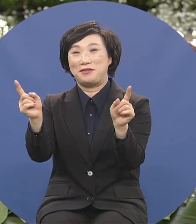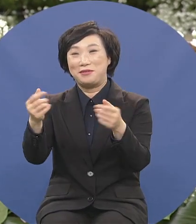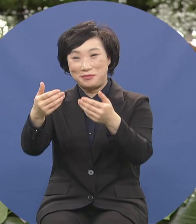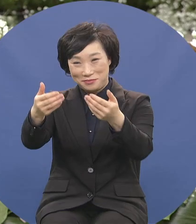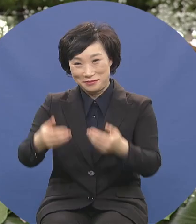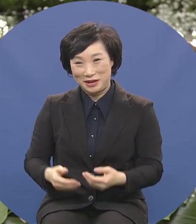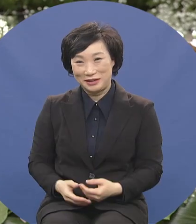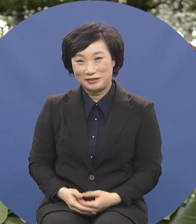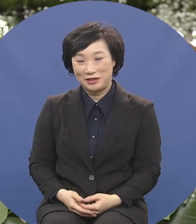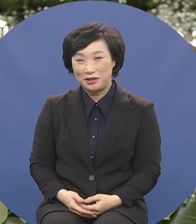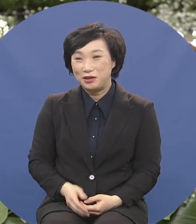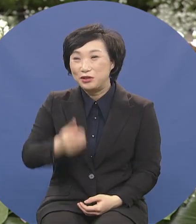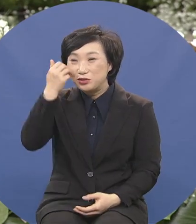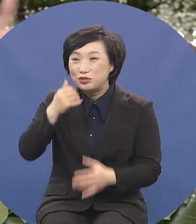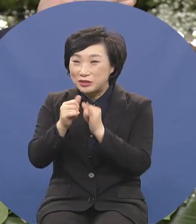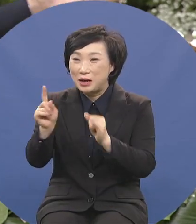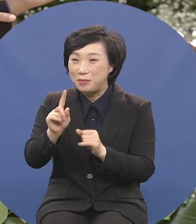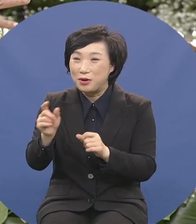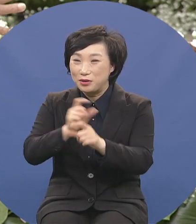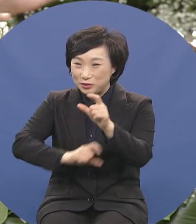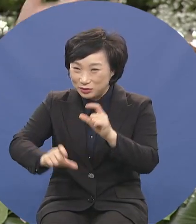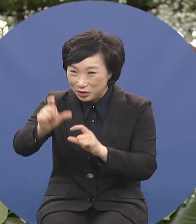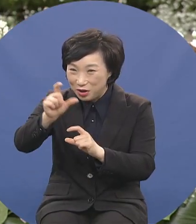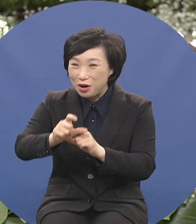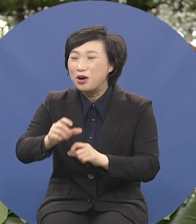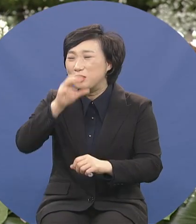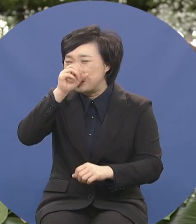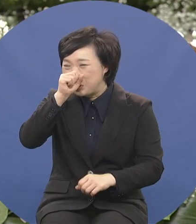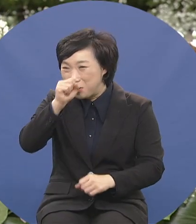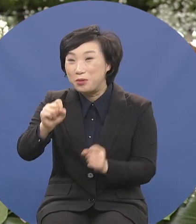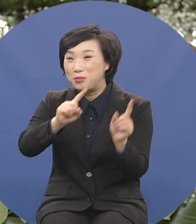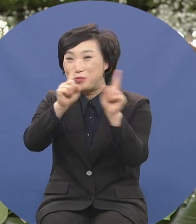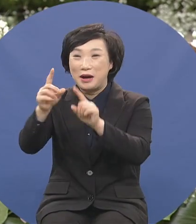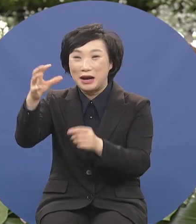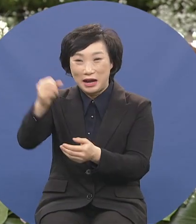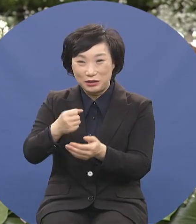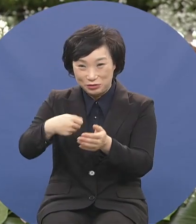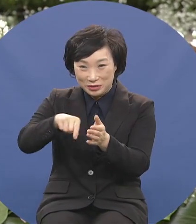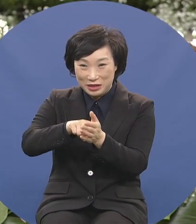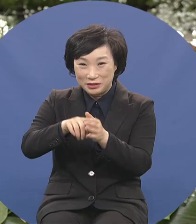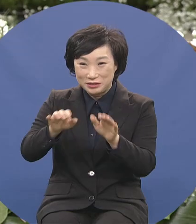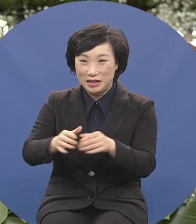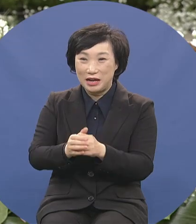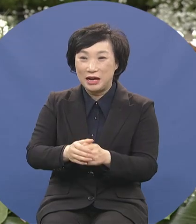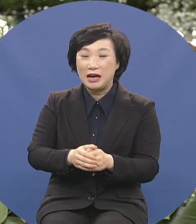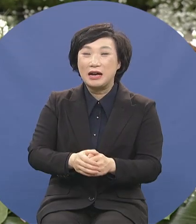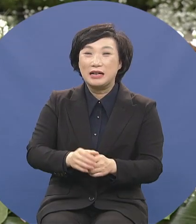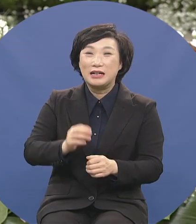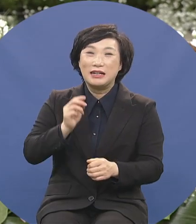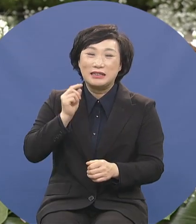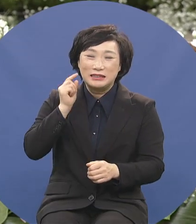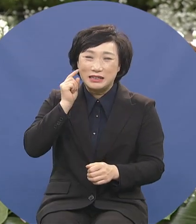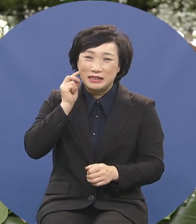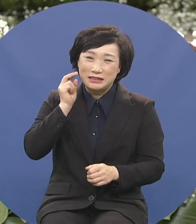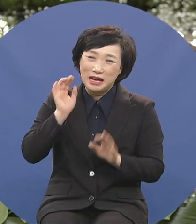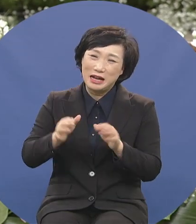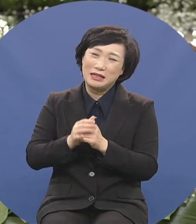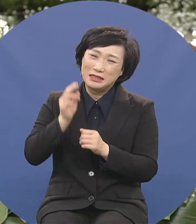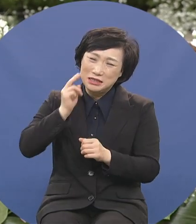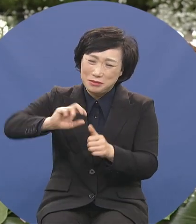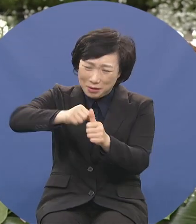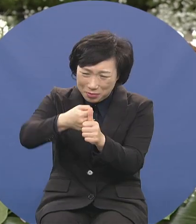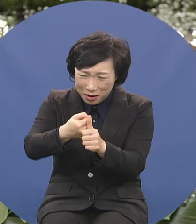하고, 어떤 이들은 더 좋은 부활을 얻고자 하여 악형을 받되